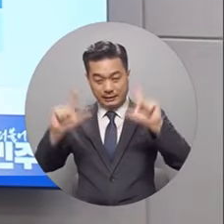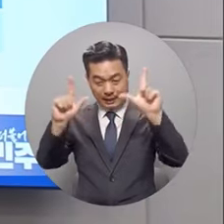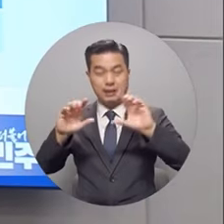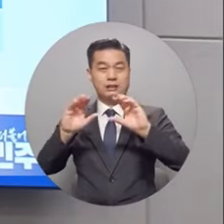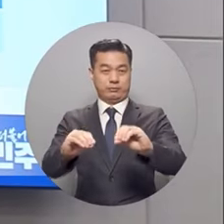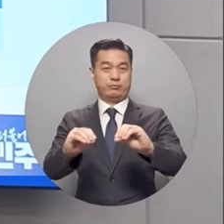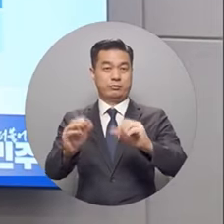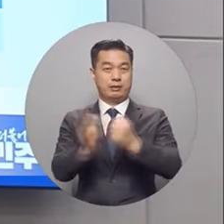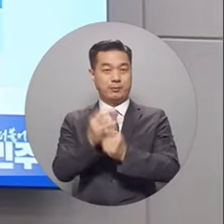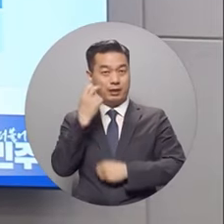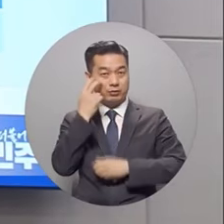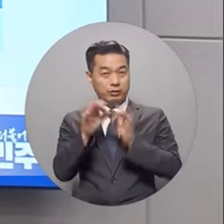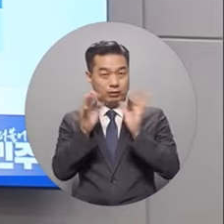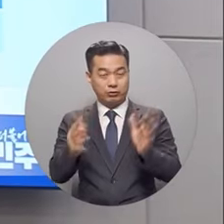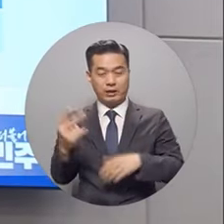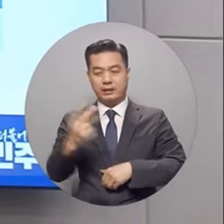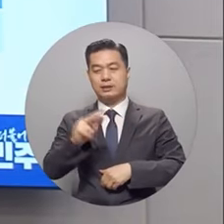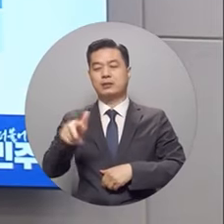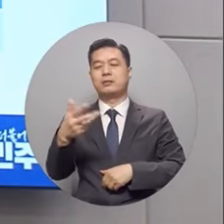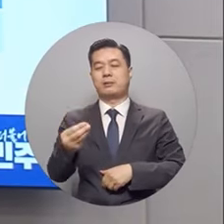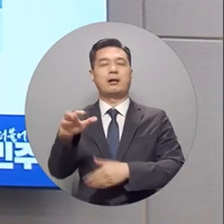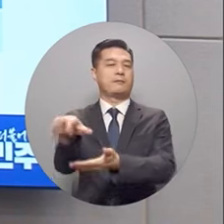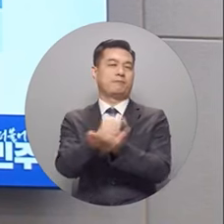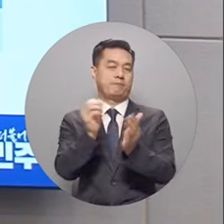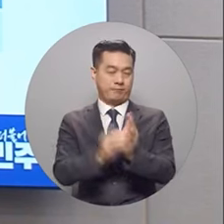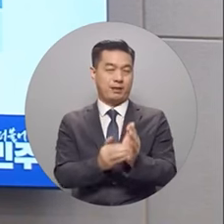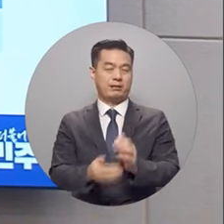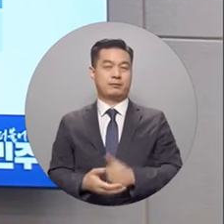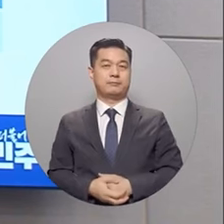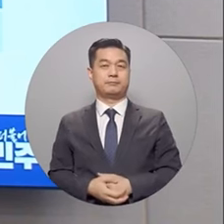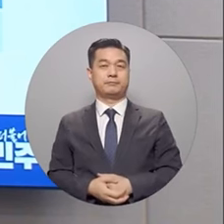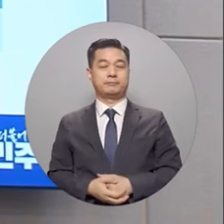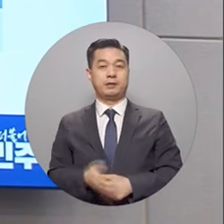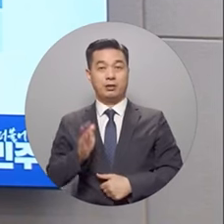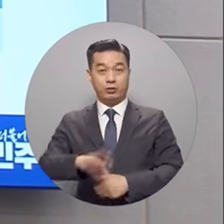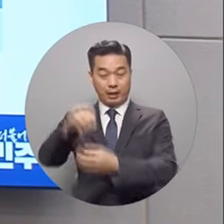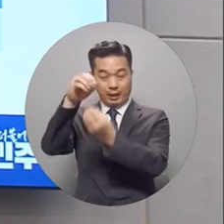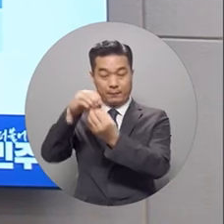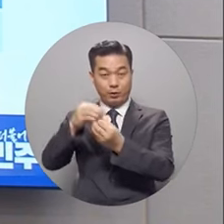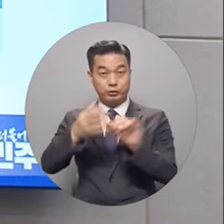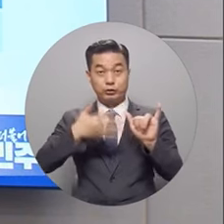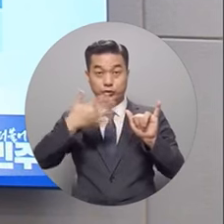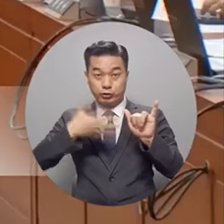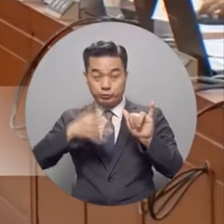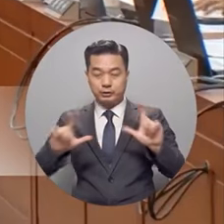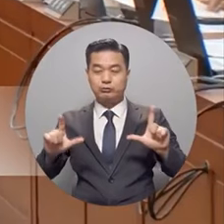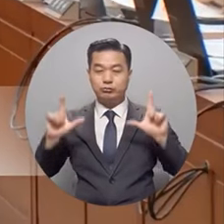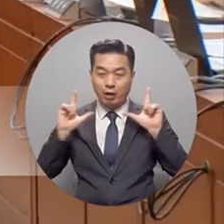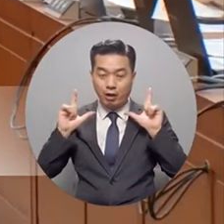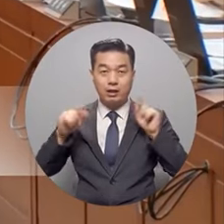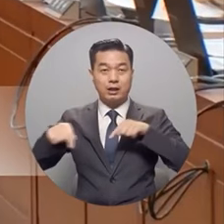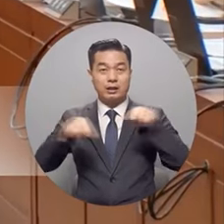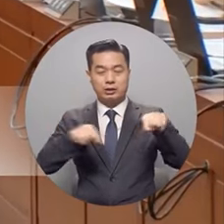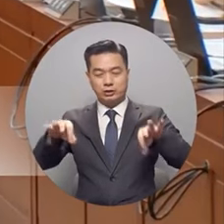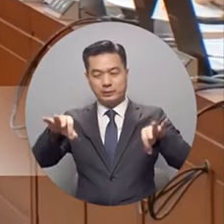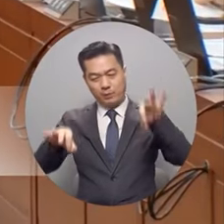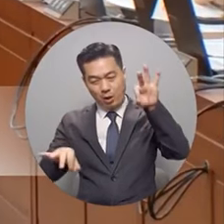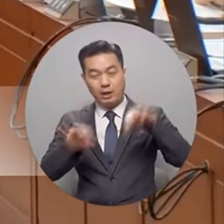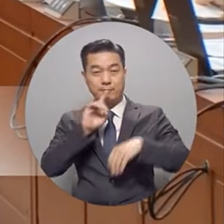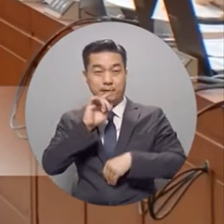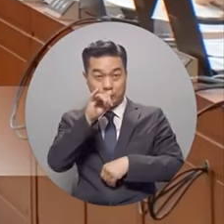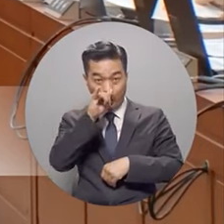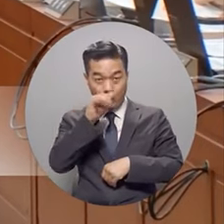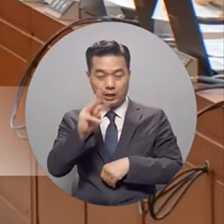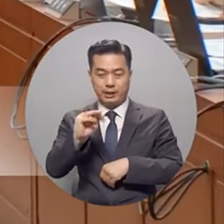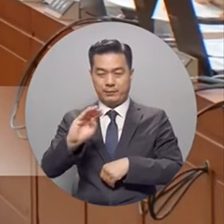달간 급여 2,700만 원을 받았습니다. 그럼에도 보수 유튜브 등에 출연해 정치 편향적 발언은 물론